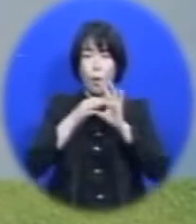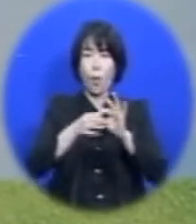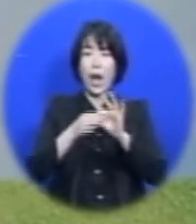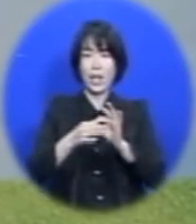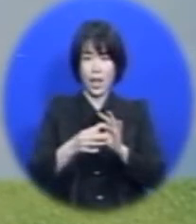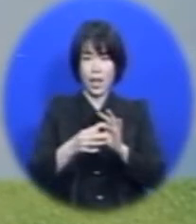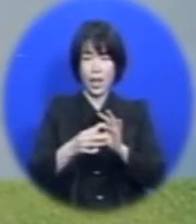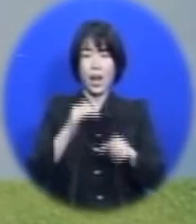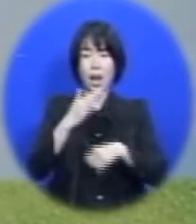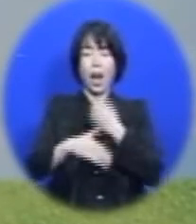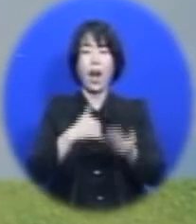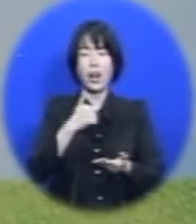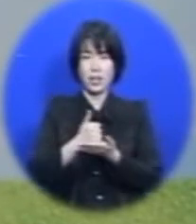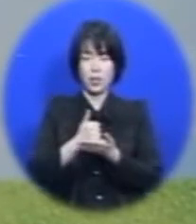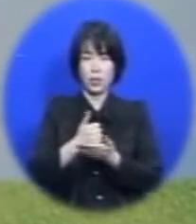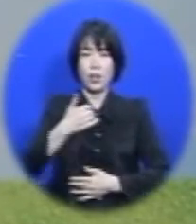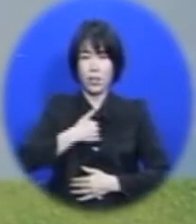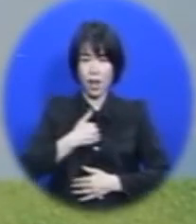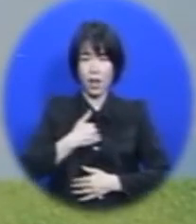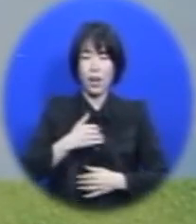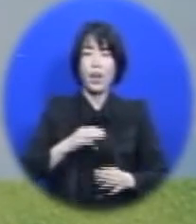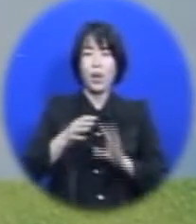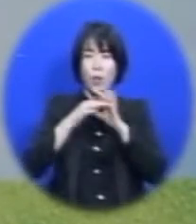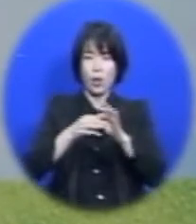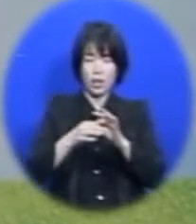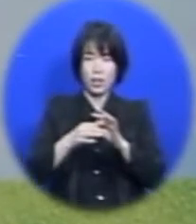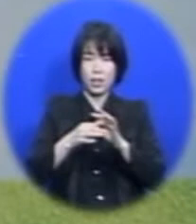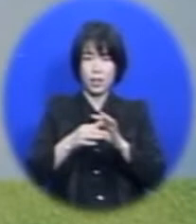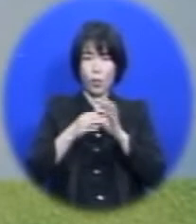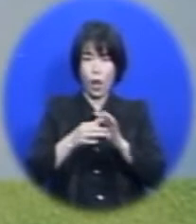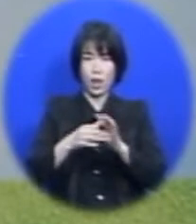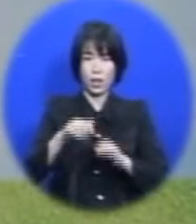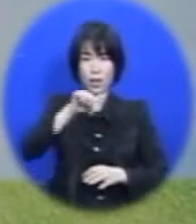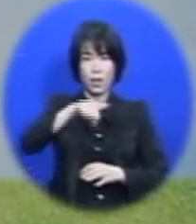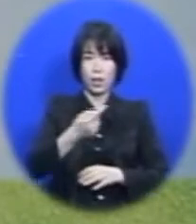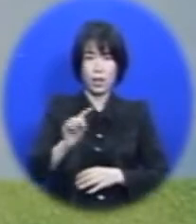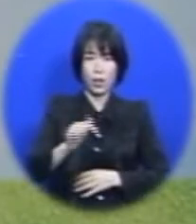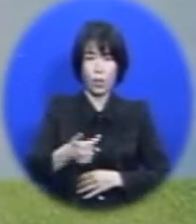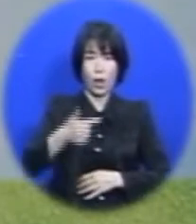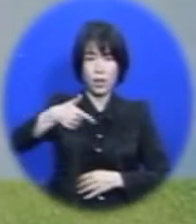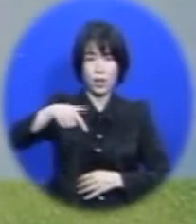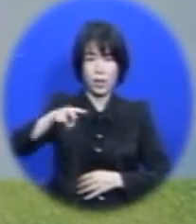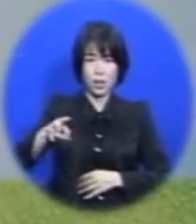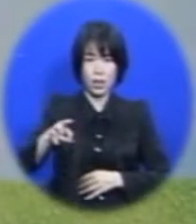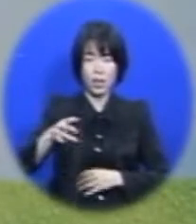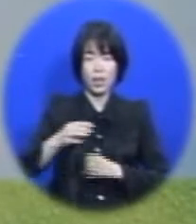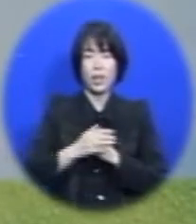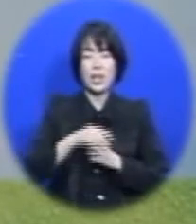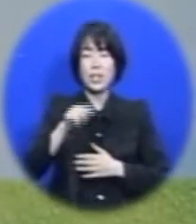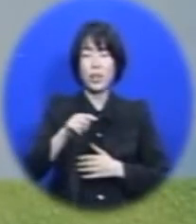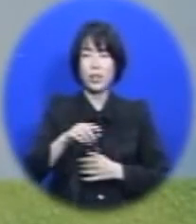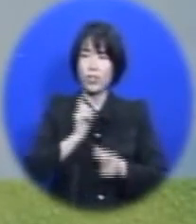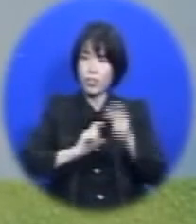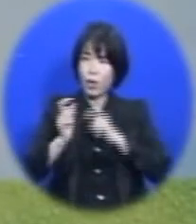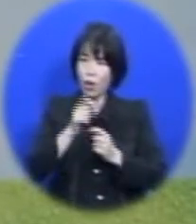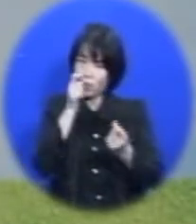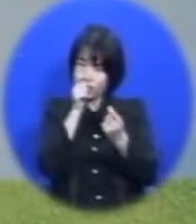관계예요. 하나님과 우리와의 사이는 관계입니다. 이 관계는 더 친밀해질 수도